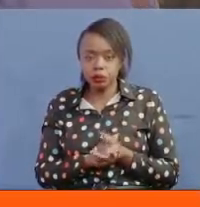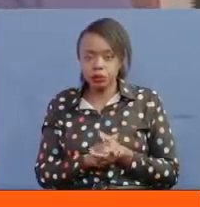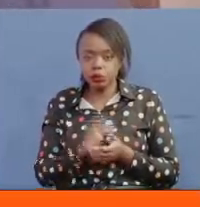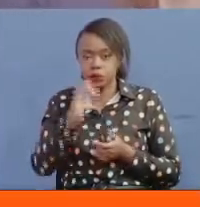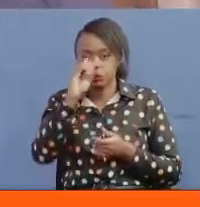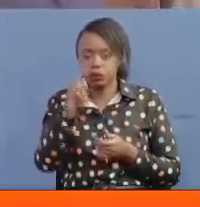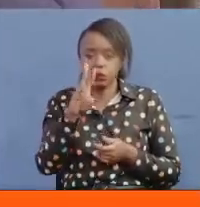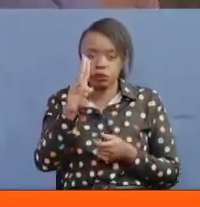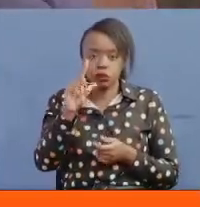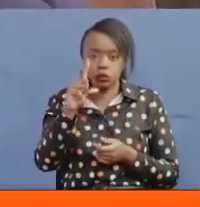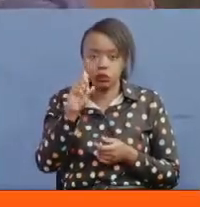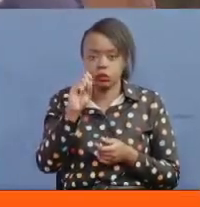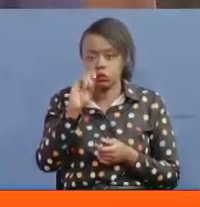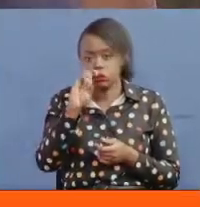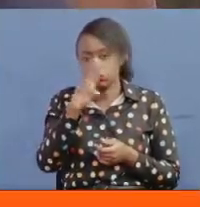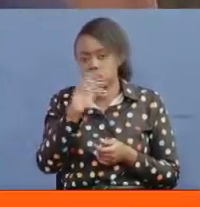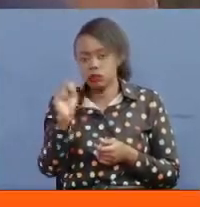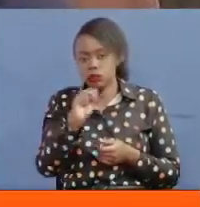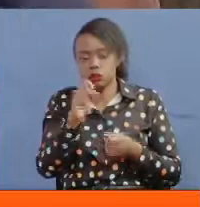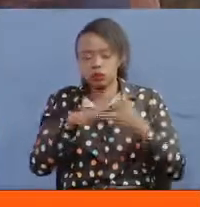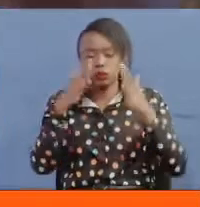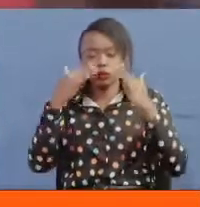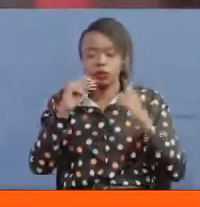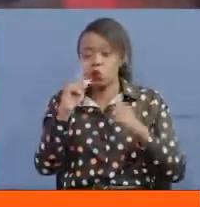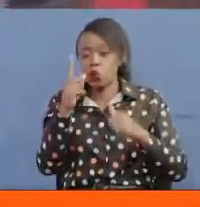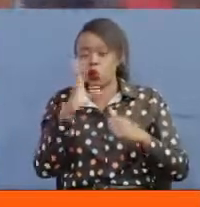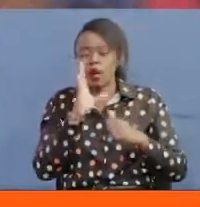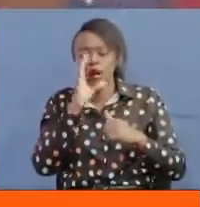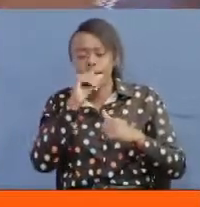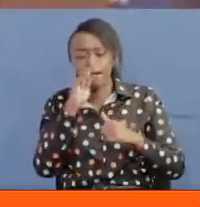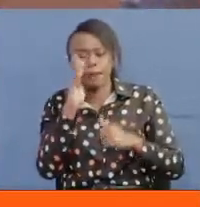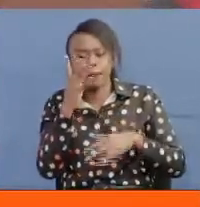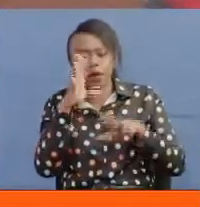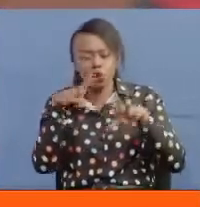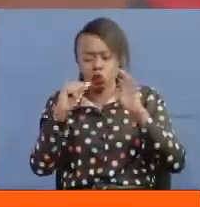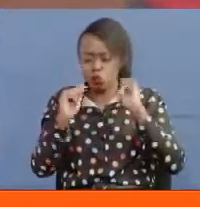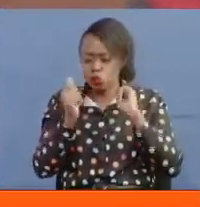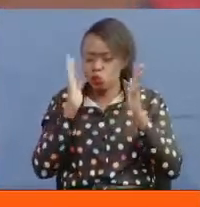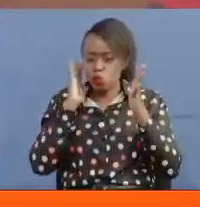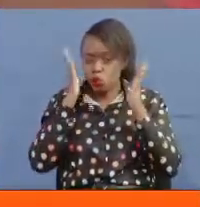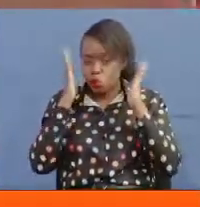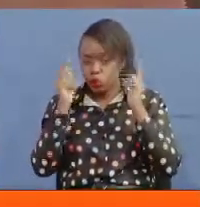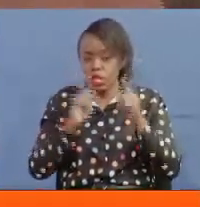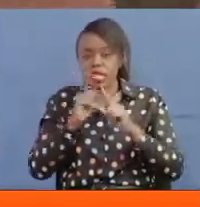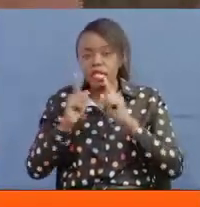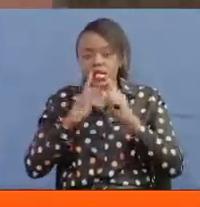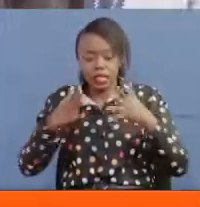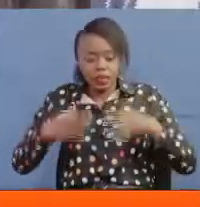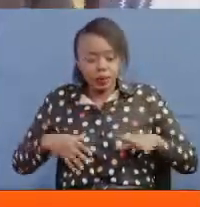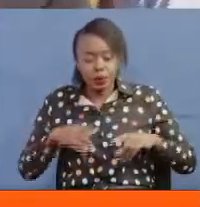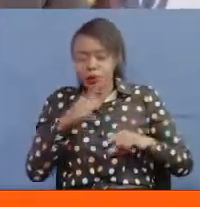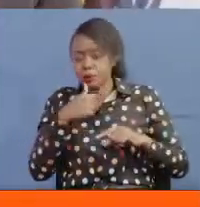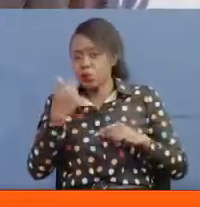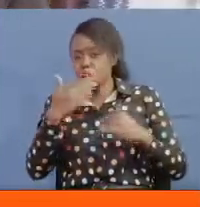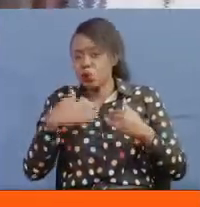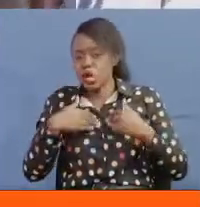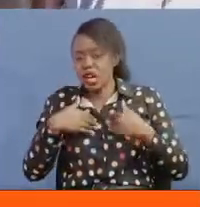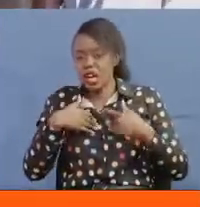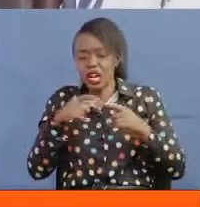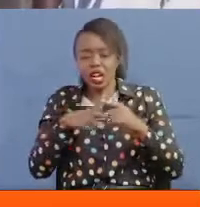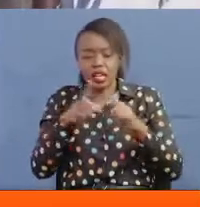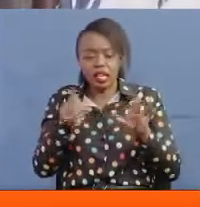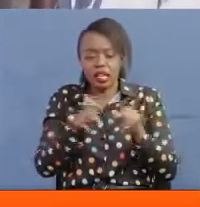Julius Lemarteo, mmoja wa wafugaji ambaye alipoteza ng'ombe wake wanne, ametaja kwamba kuna watu wenye nia mbovu ambao